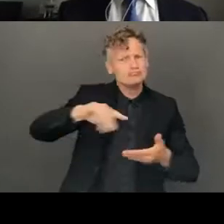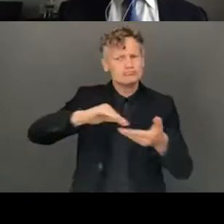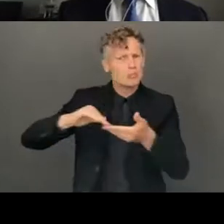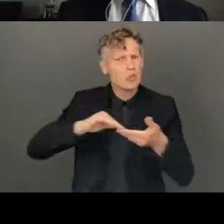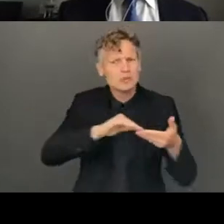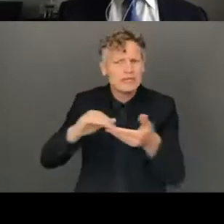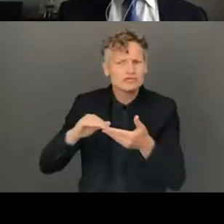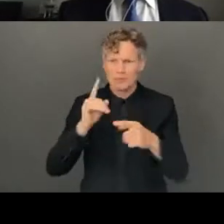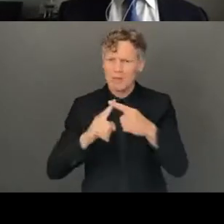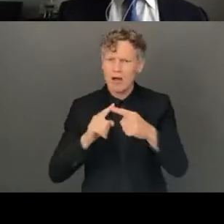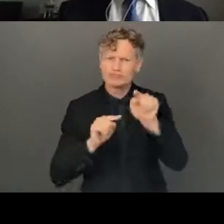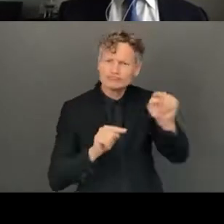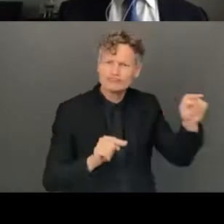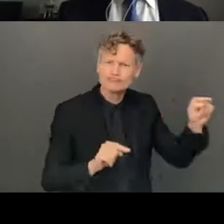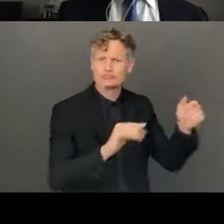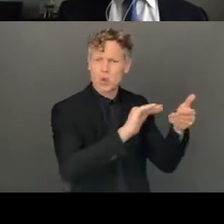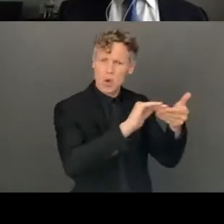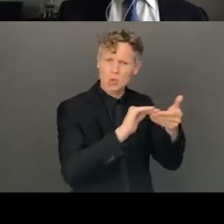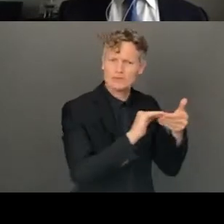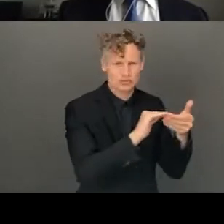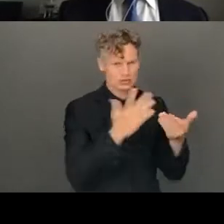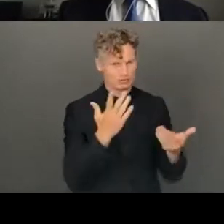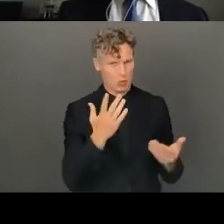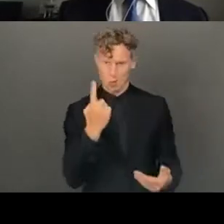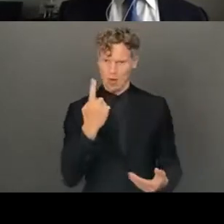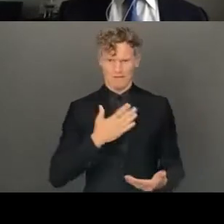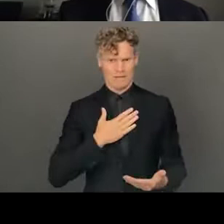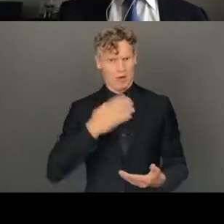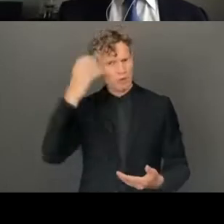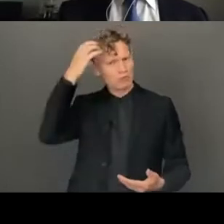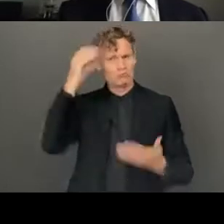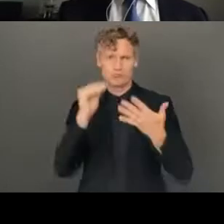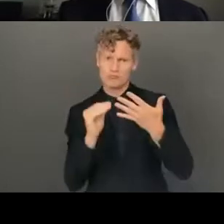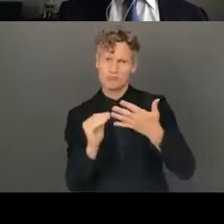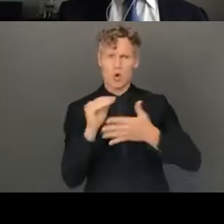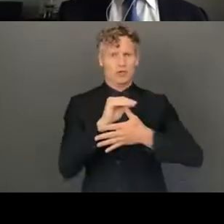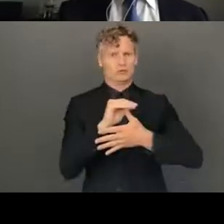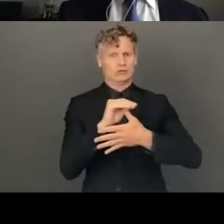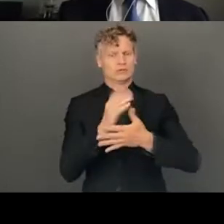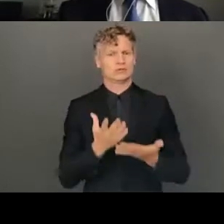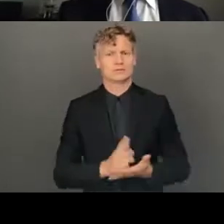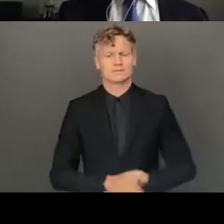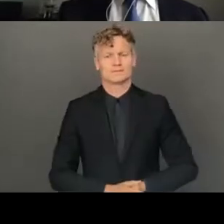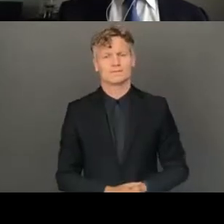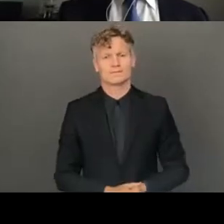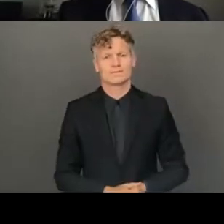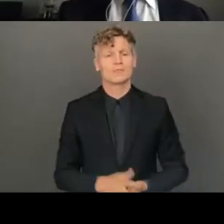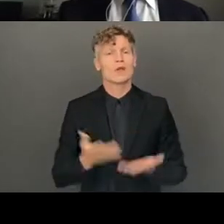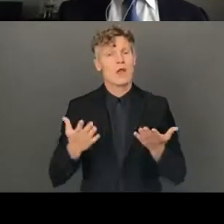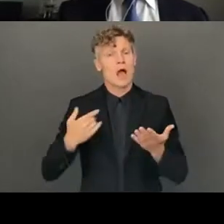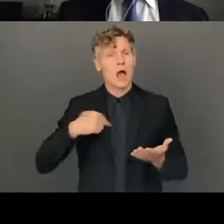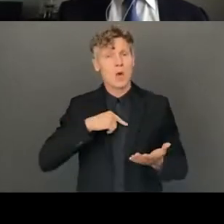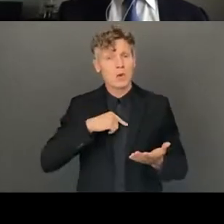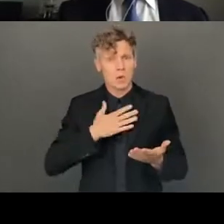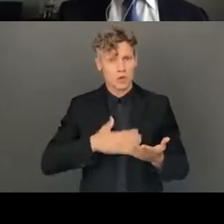d'autres membres de la société civile sont parmi les priorités clés pendant notre présidence.